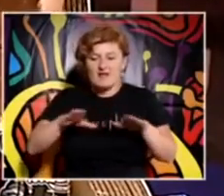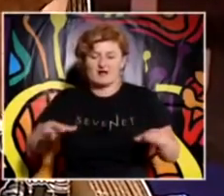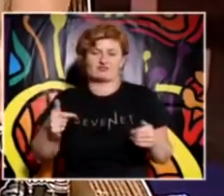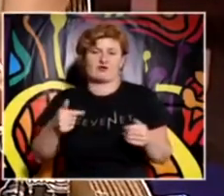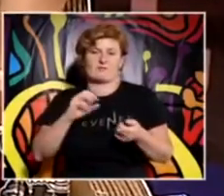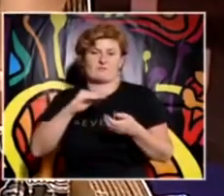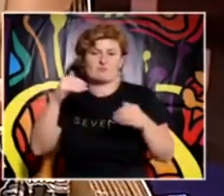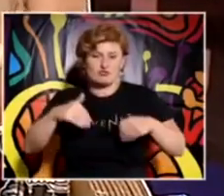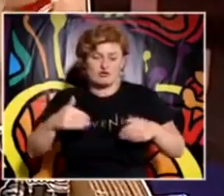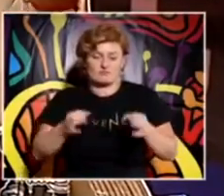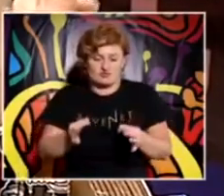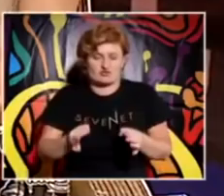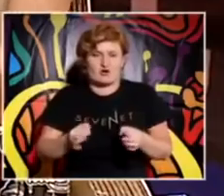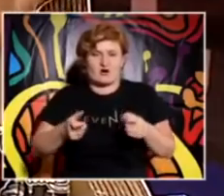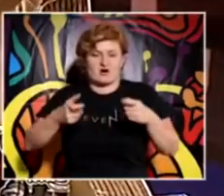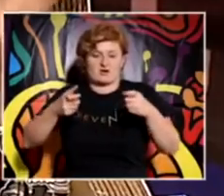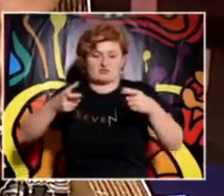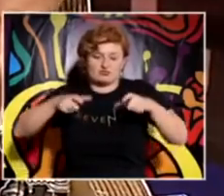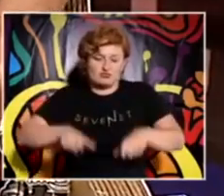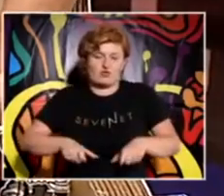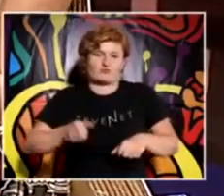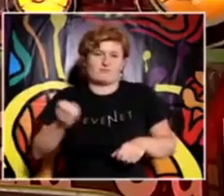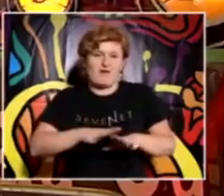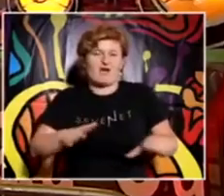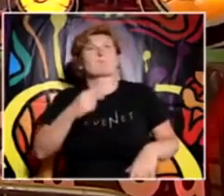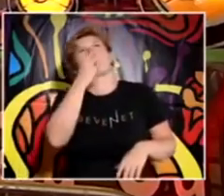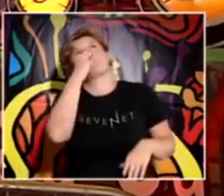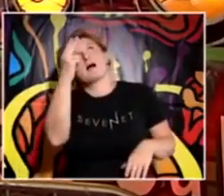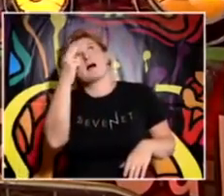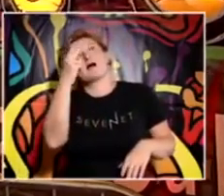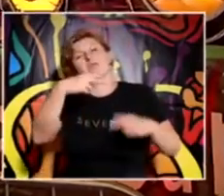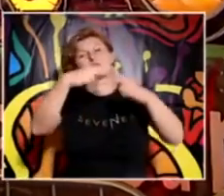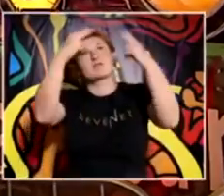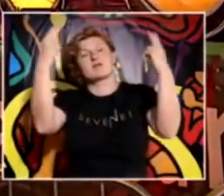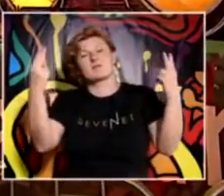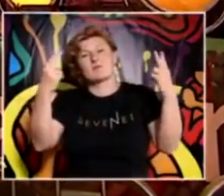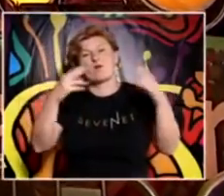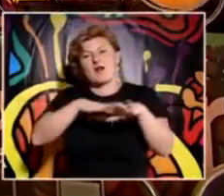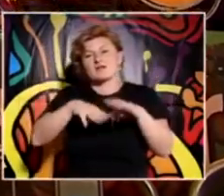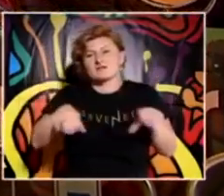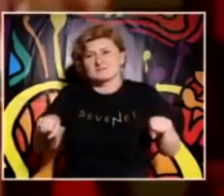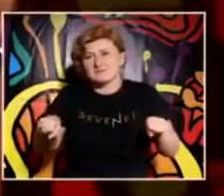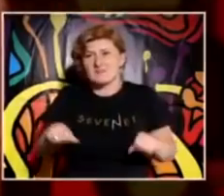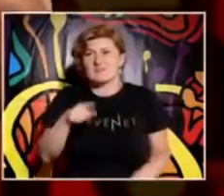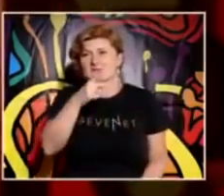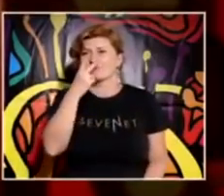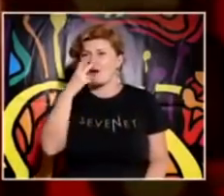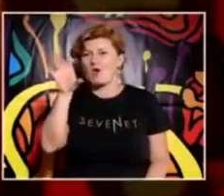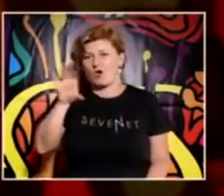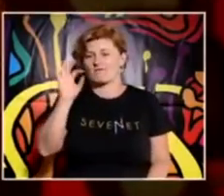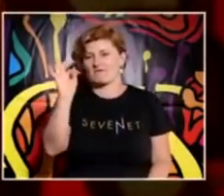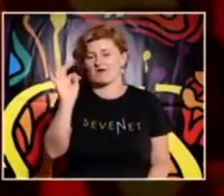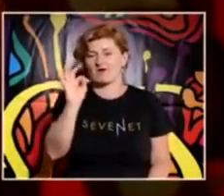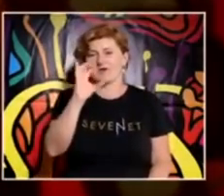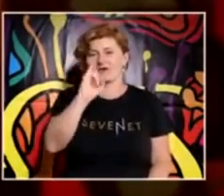zrobić też dzisiaj. Siąść na piasku, popatrzeć w niebo, złapać się za ręce. Jak popatrzycie na ich Instagrama, to będziecie